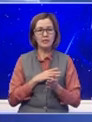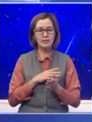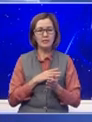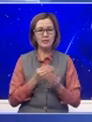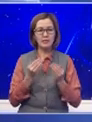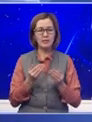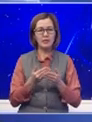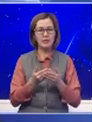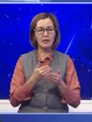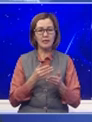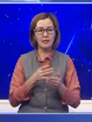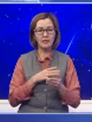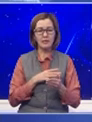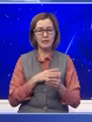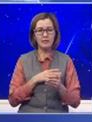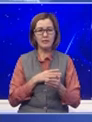келердің алдында да